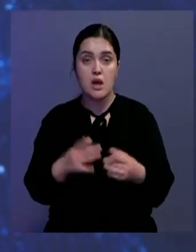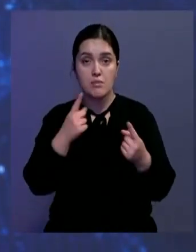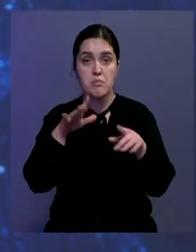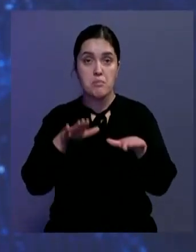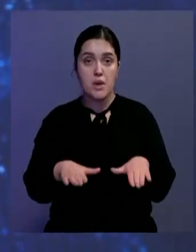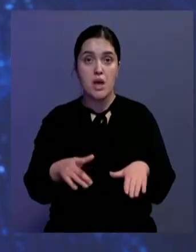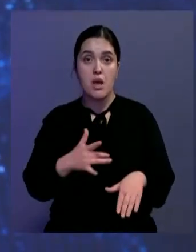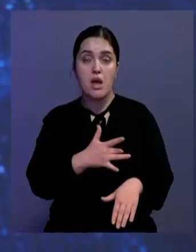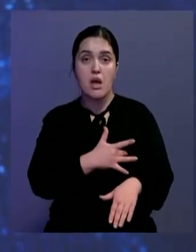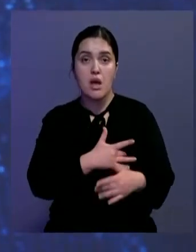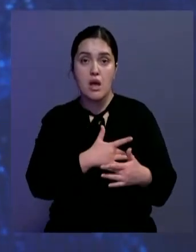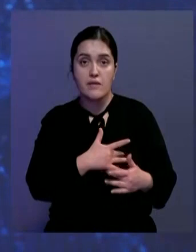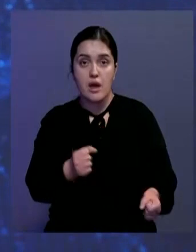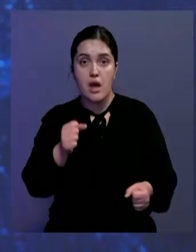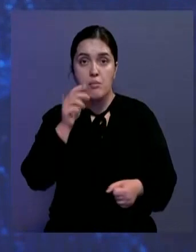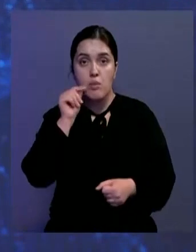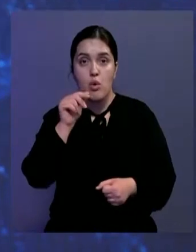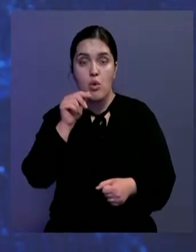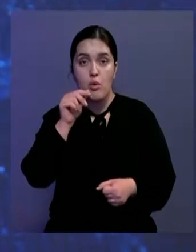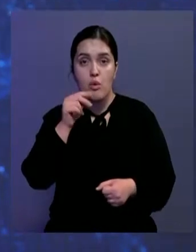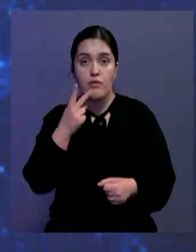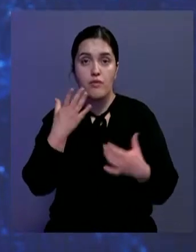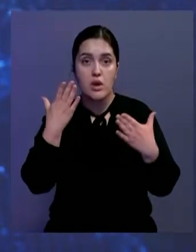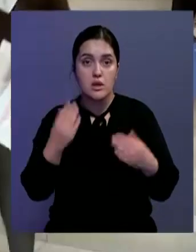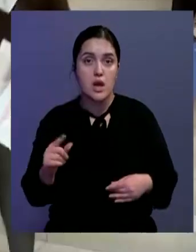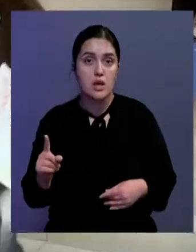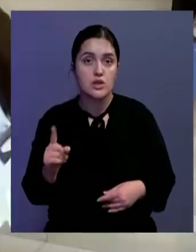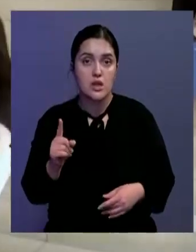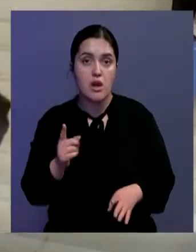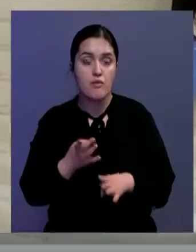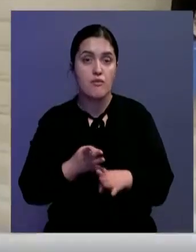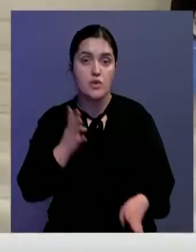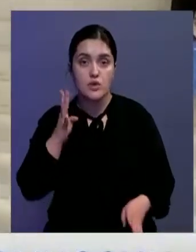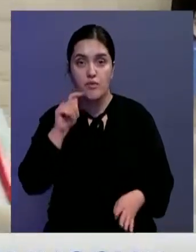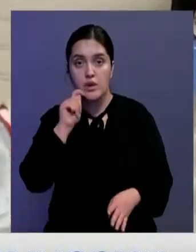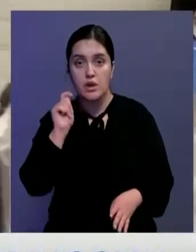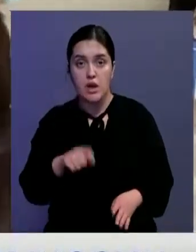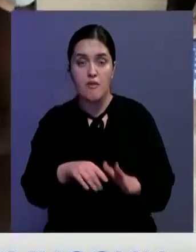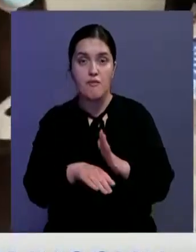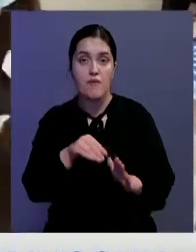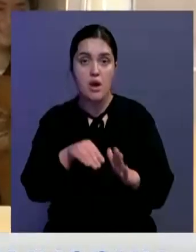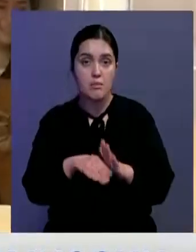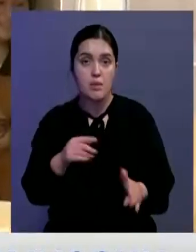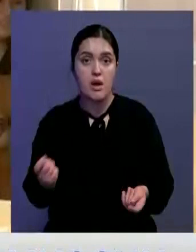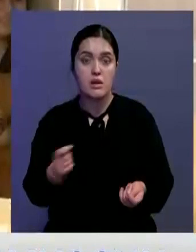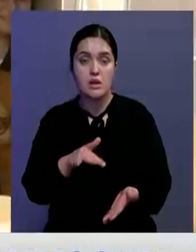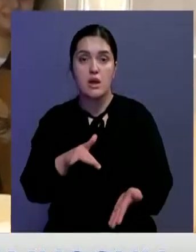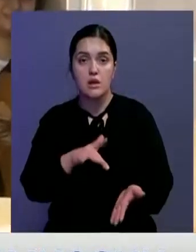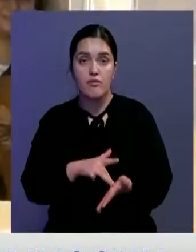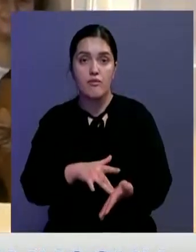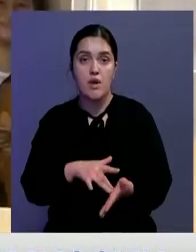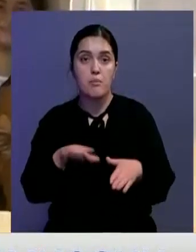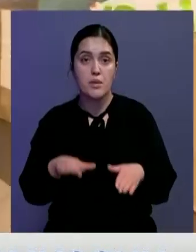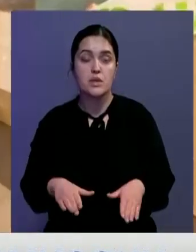источники инфаркта молодого мужчины случился после двух дней ожидания в очереди отмечу в украине прошли выборы мэров городов и